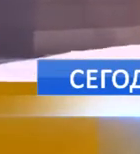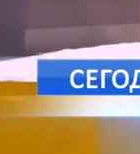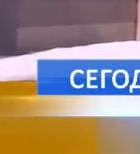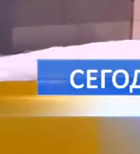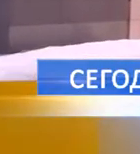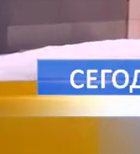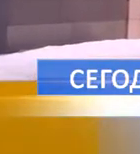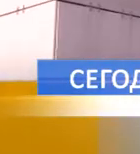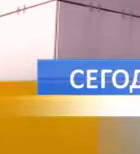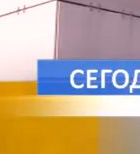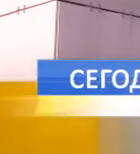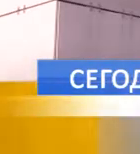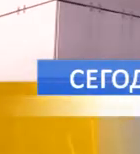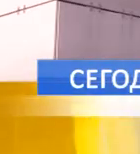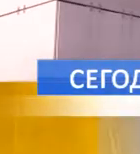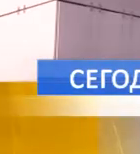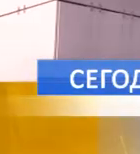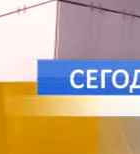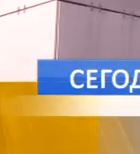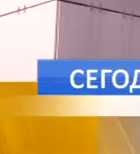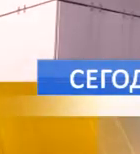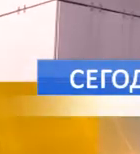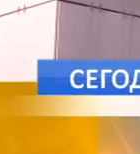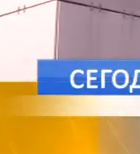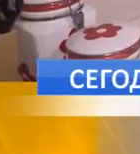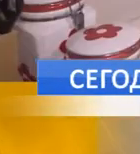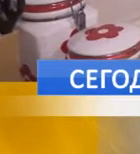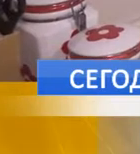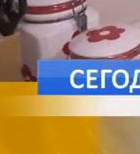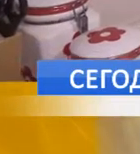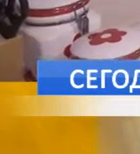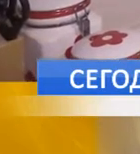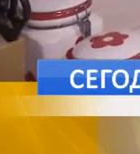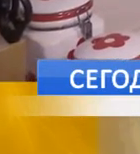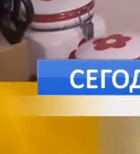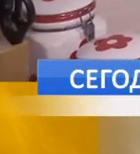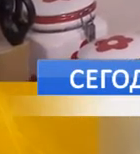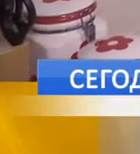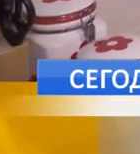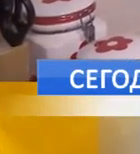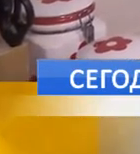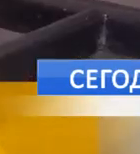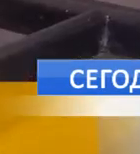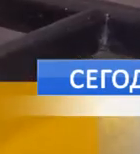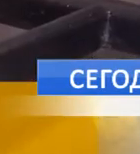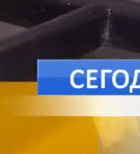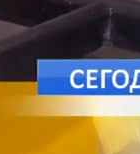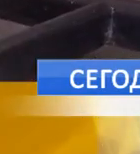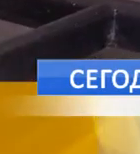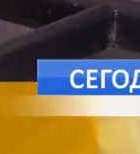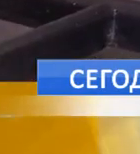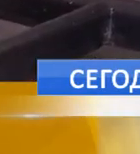домов Талдыкургана подключены к природному газу. Теперь кубометр голубого топлива абонентам обойдется в 29